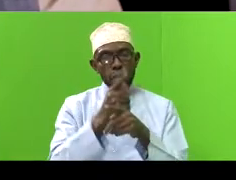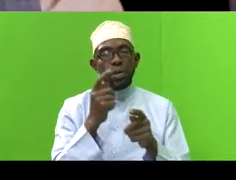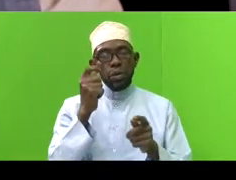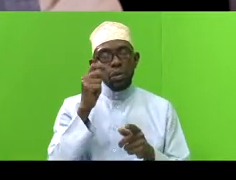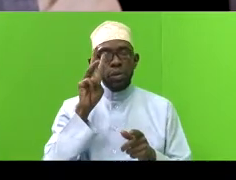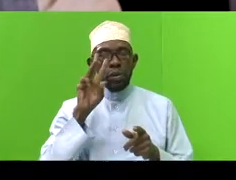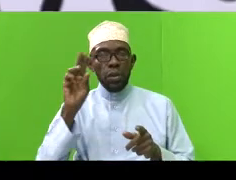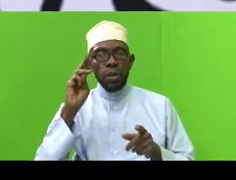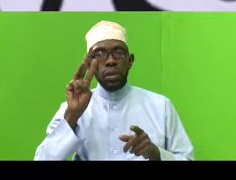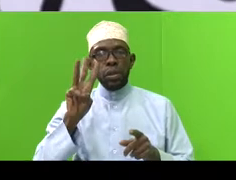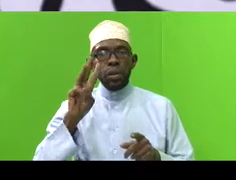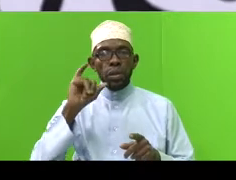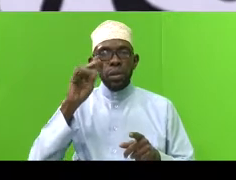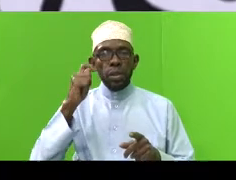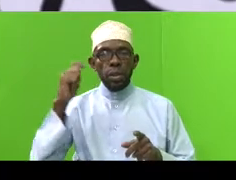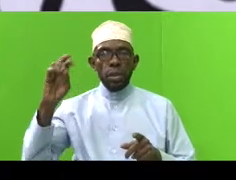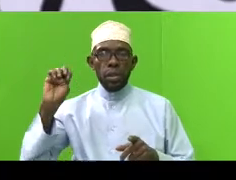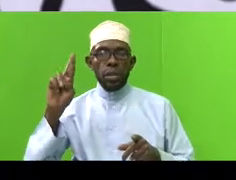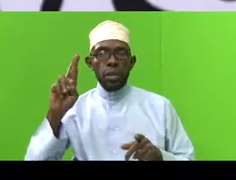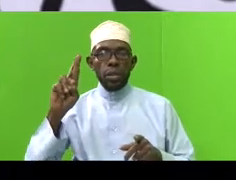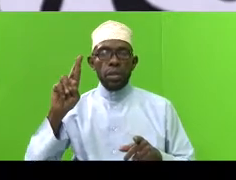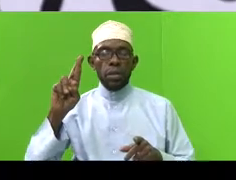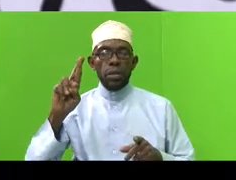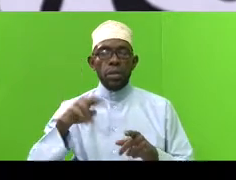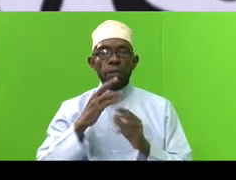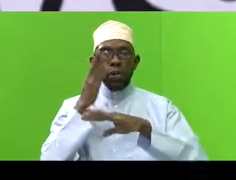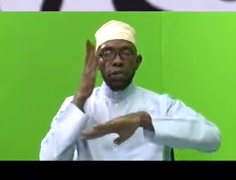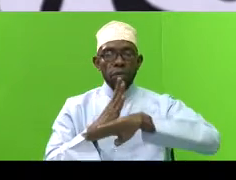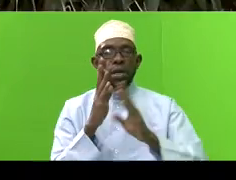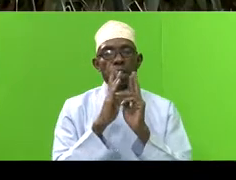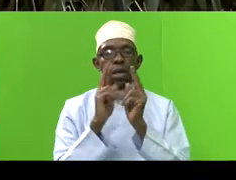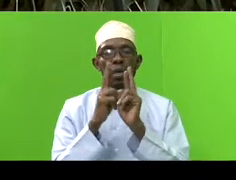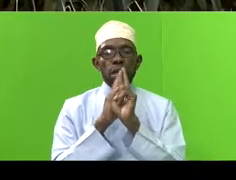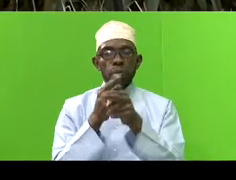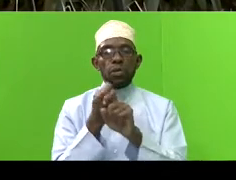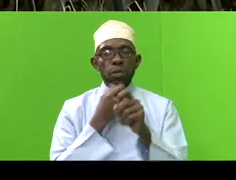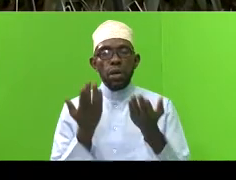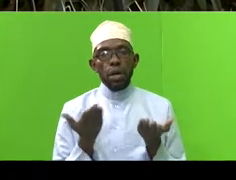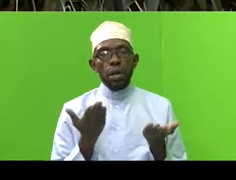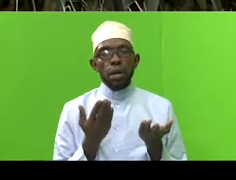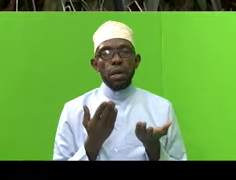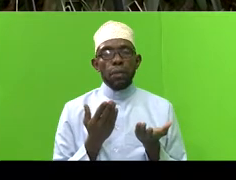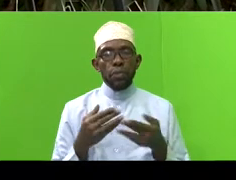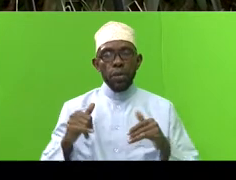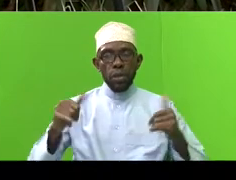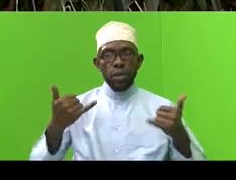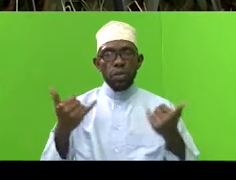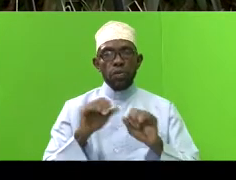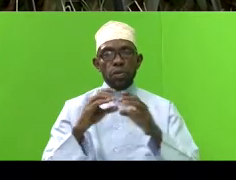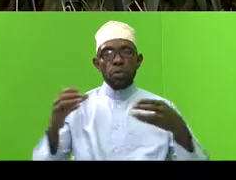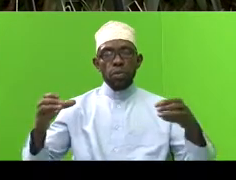yake, Twitter handle yake. So where do all this fake news come from? Na habari zaweza kuwa zatoka kwa